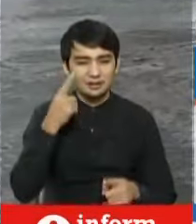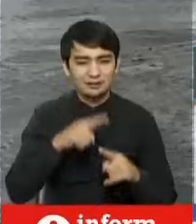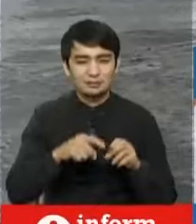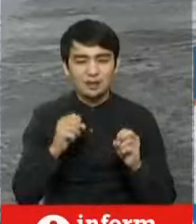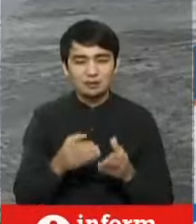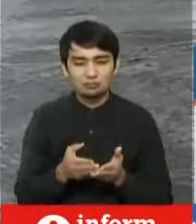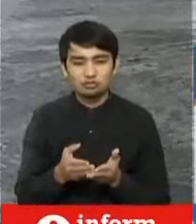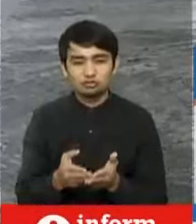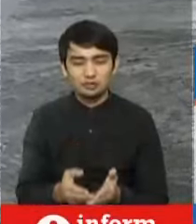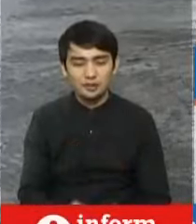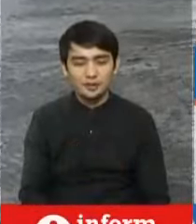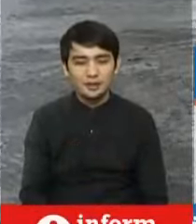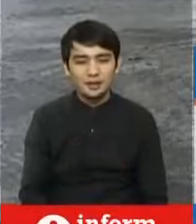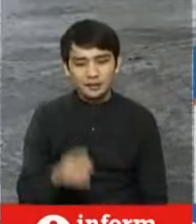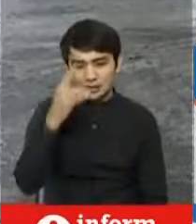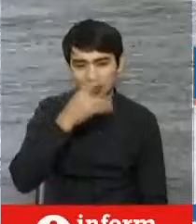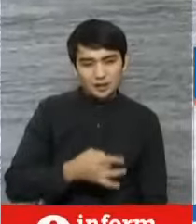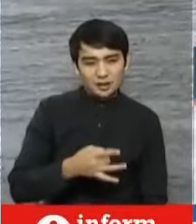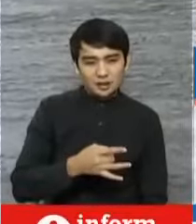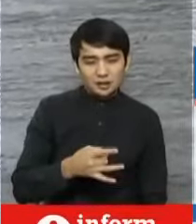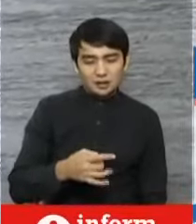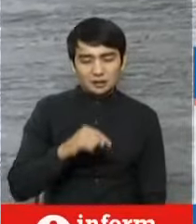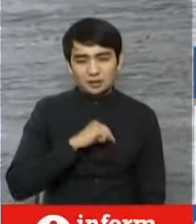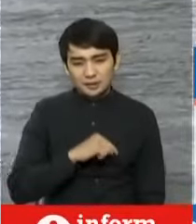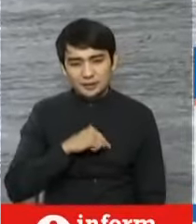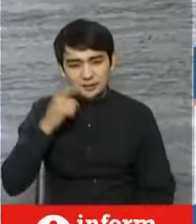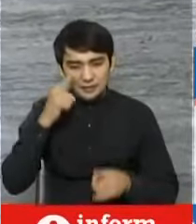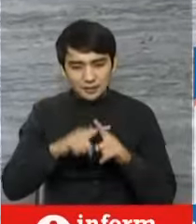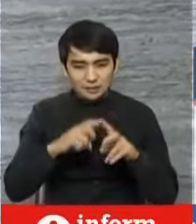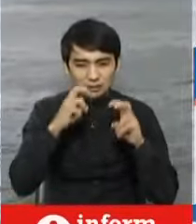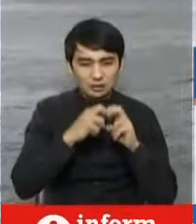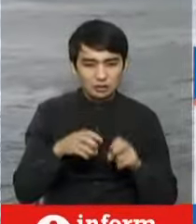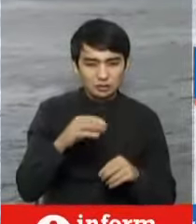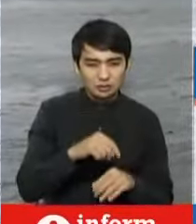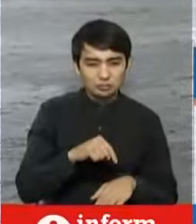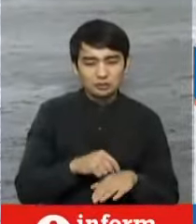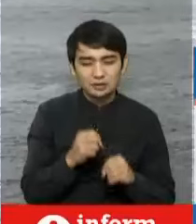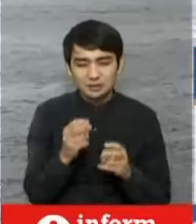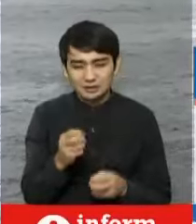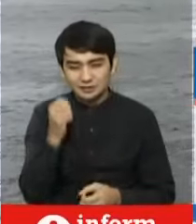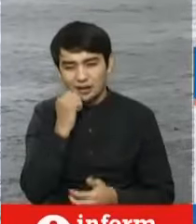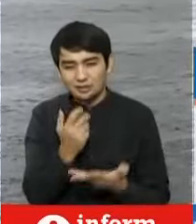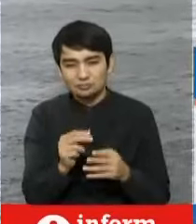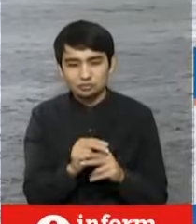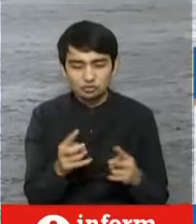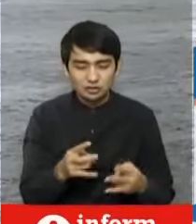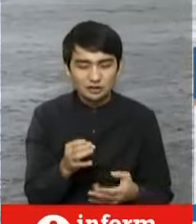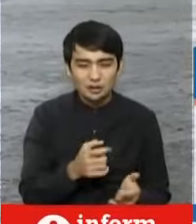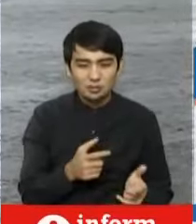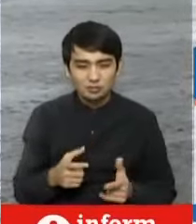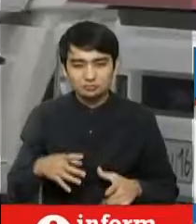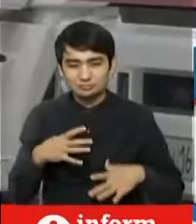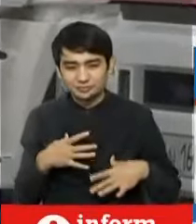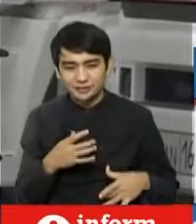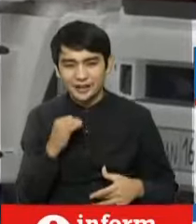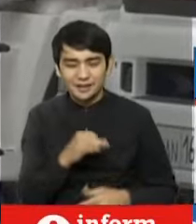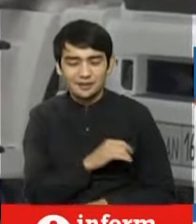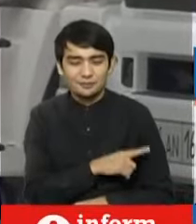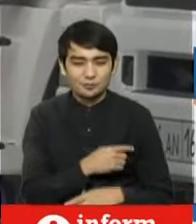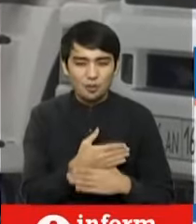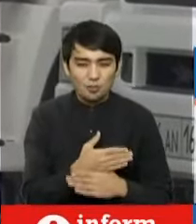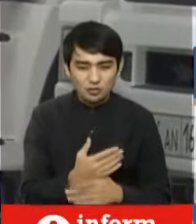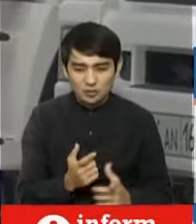В регионе проверяют состояние имеющейся техники, оснащенность специальных спасательных отрядов, готовность медицинской аппаратуры,